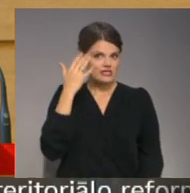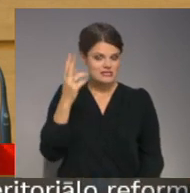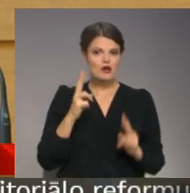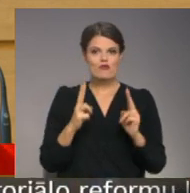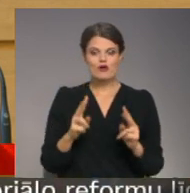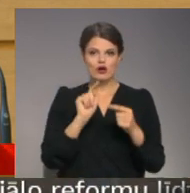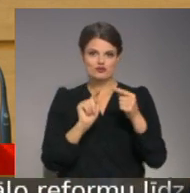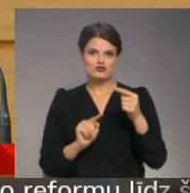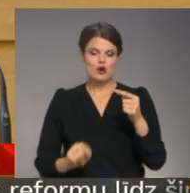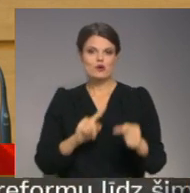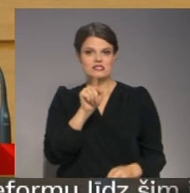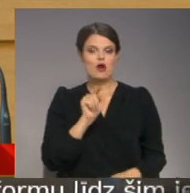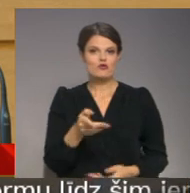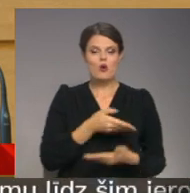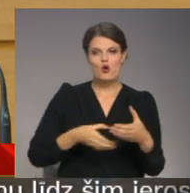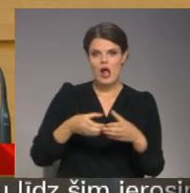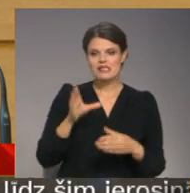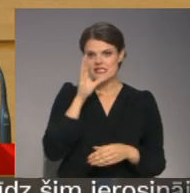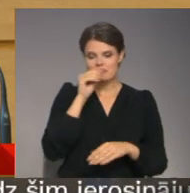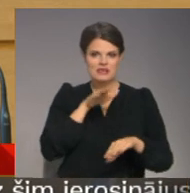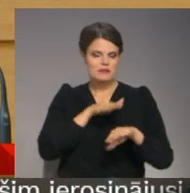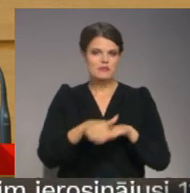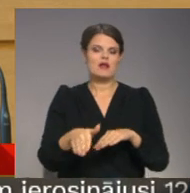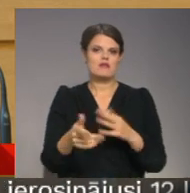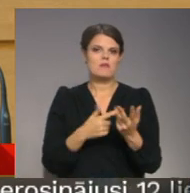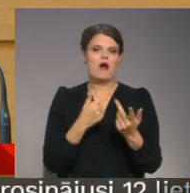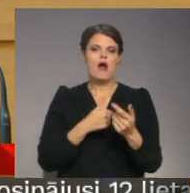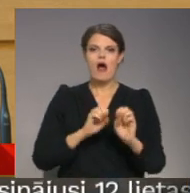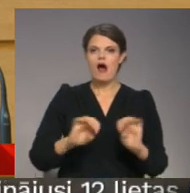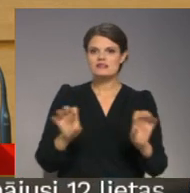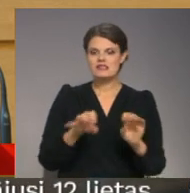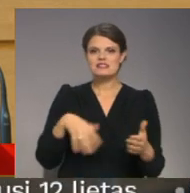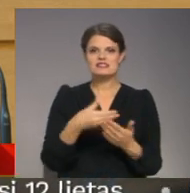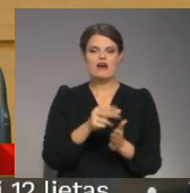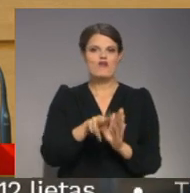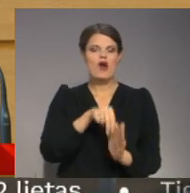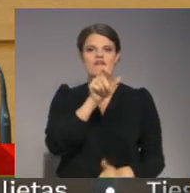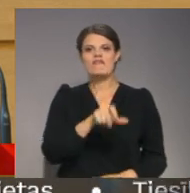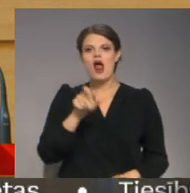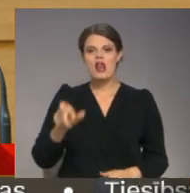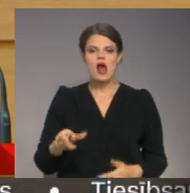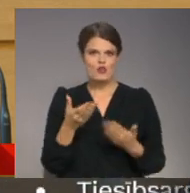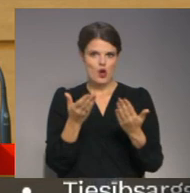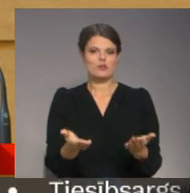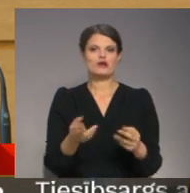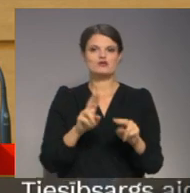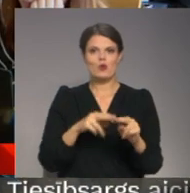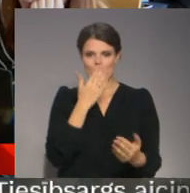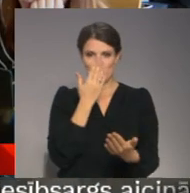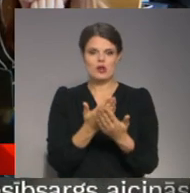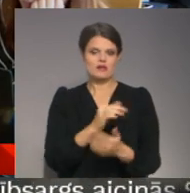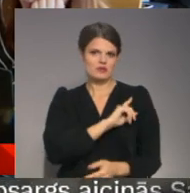šajos jautājumos koalīcija spēs pilnībā atskaitīties savu vēlētāju priekšā un nodemonstrēt